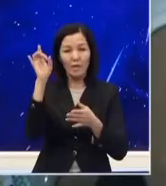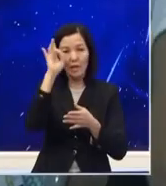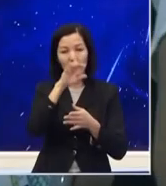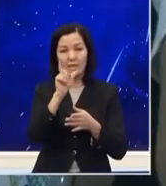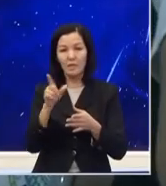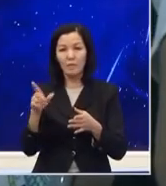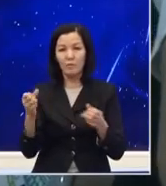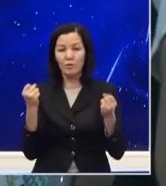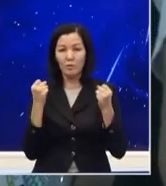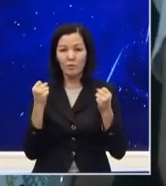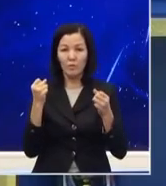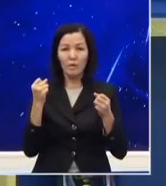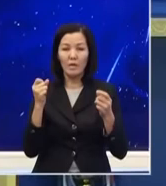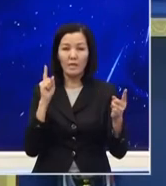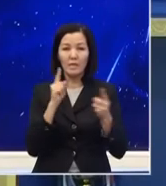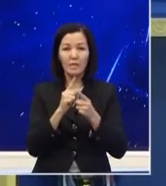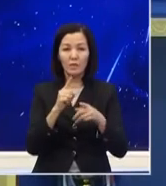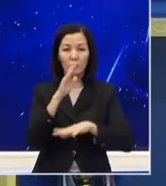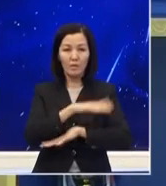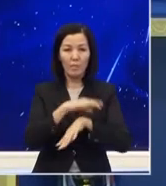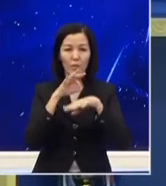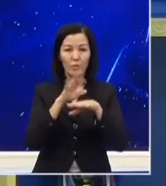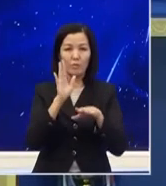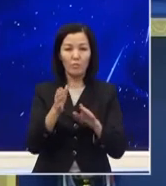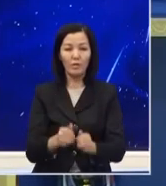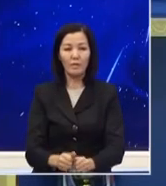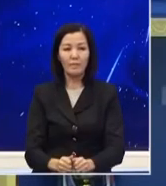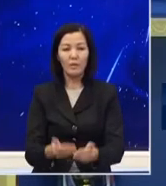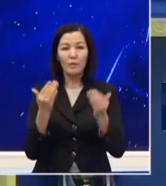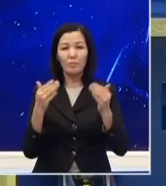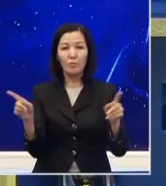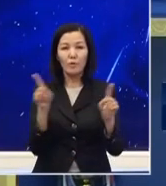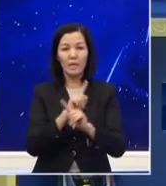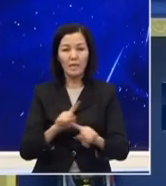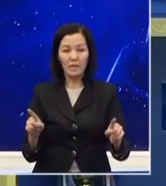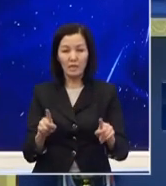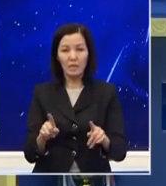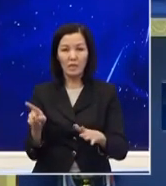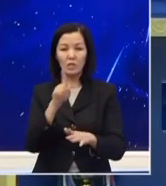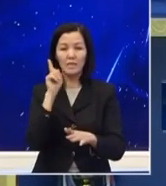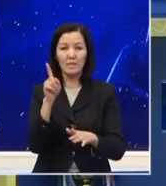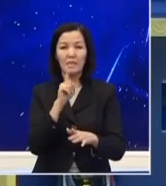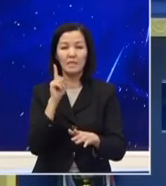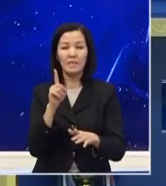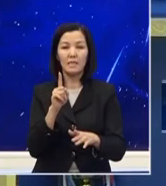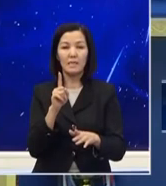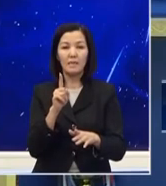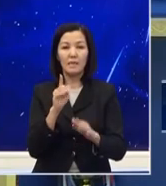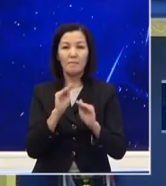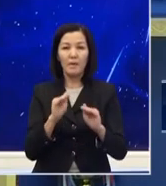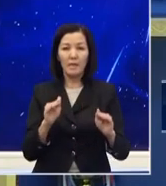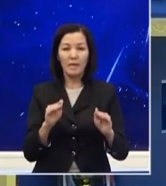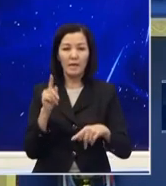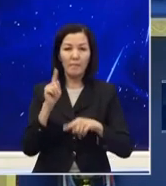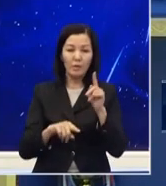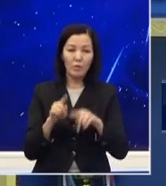қатысуы мен шеберлік сабақтары өтеді. Бүгінгі өтіп отқан шарамыздың ерекшелігі бұл жаңағы жастардың арасындағы жастарға патриоттық